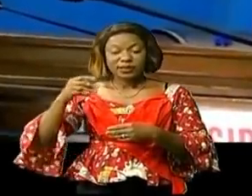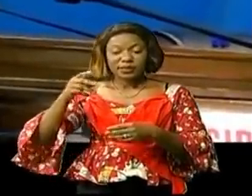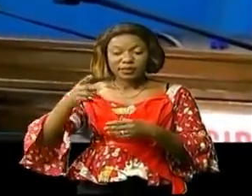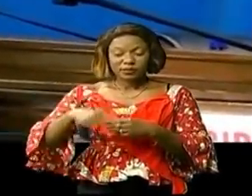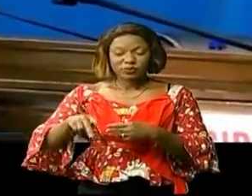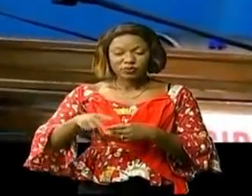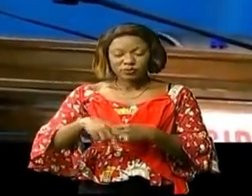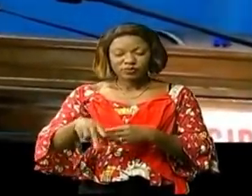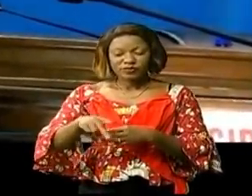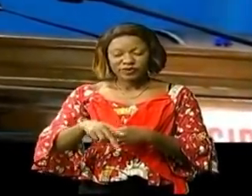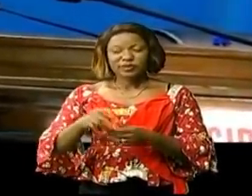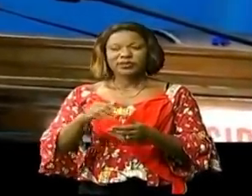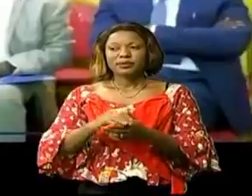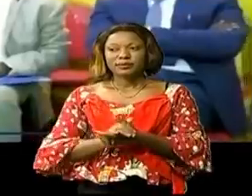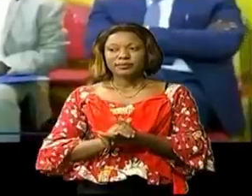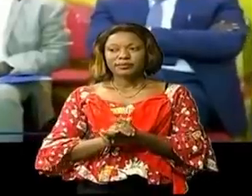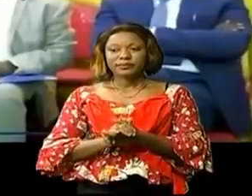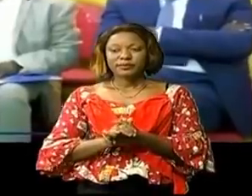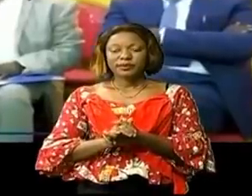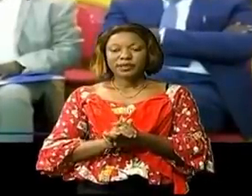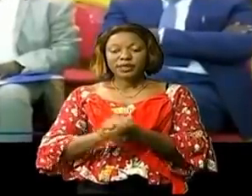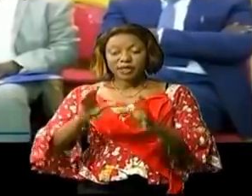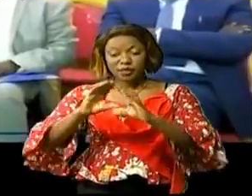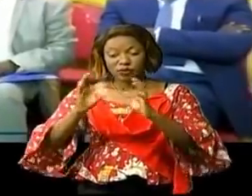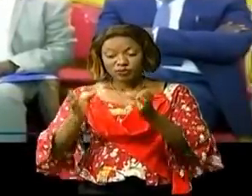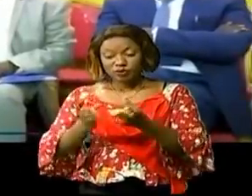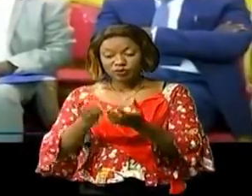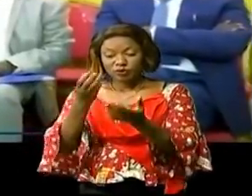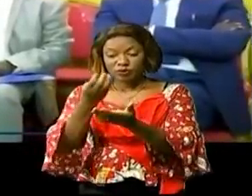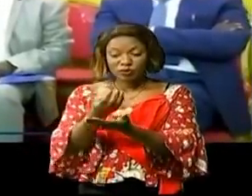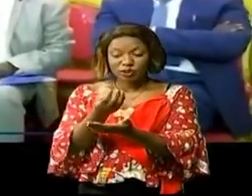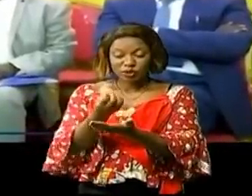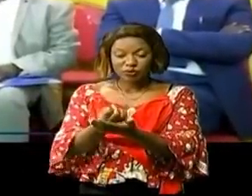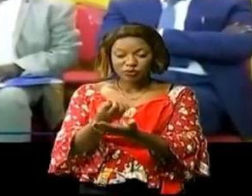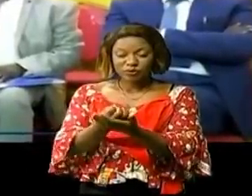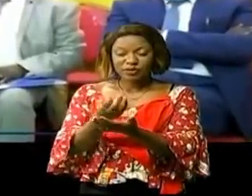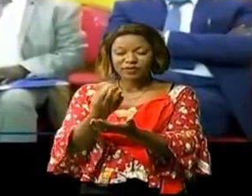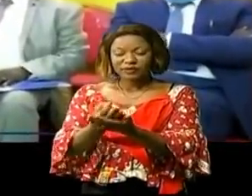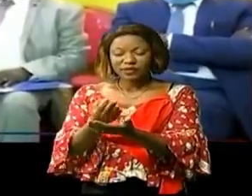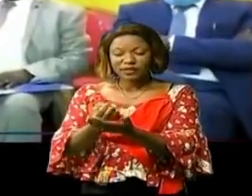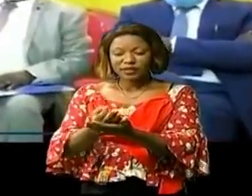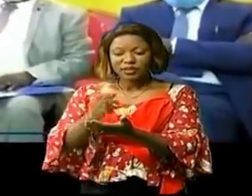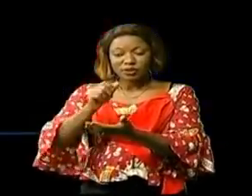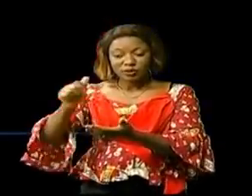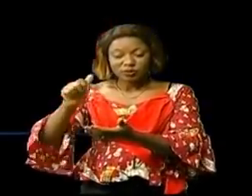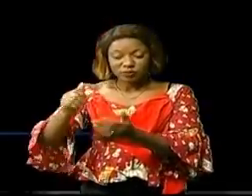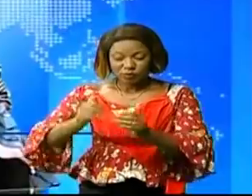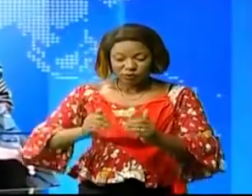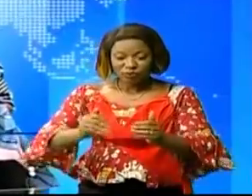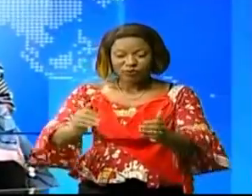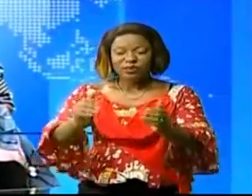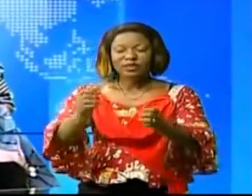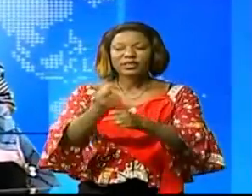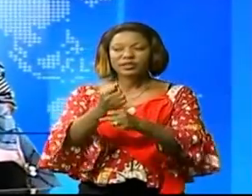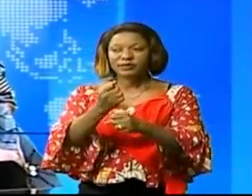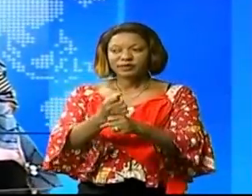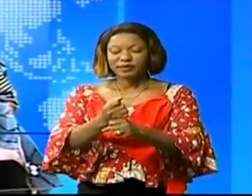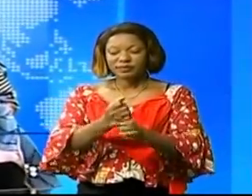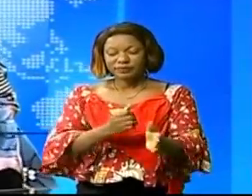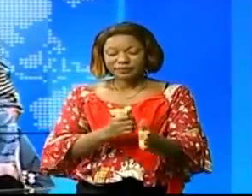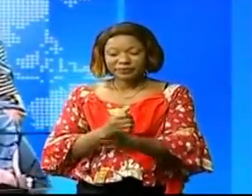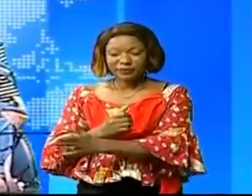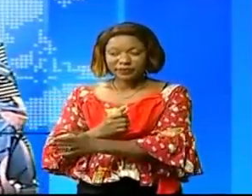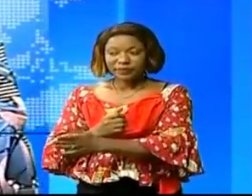recevable. La commission économico-financière se chargera de son toilettage.